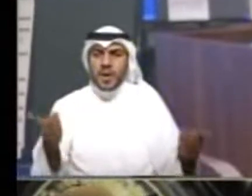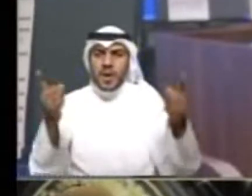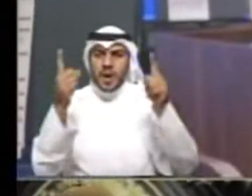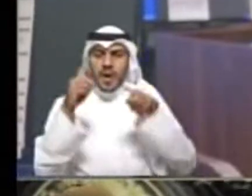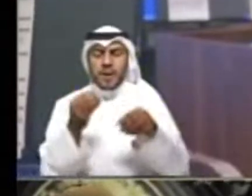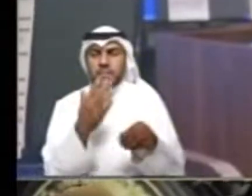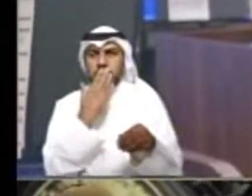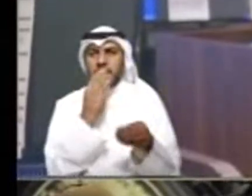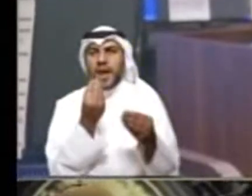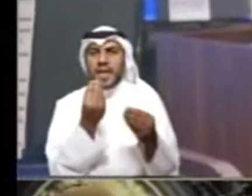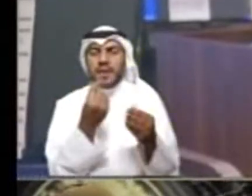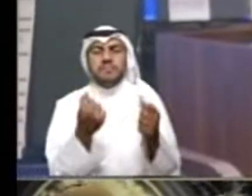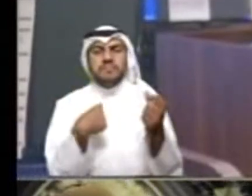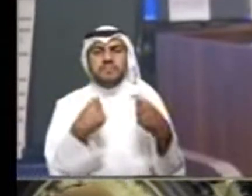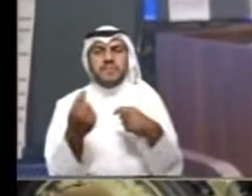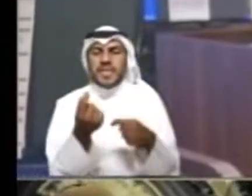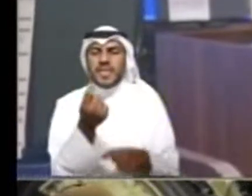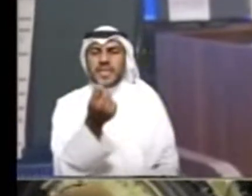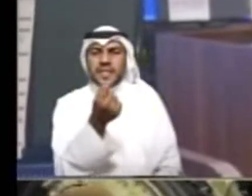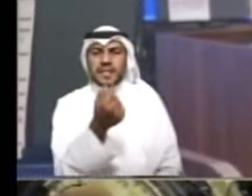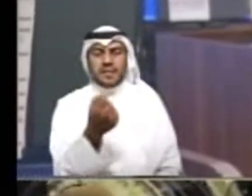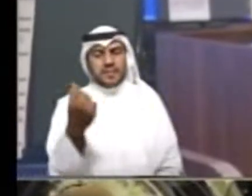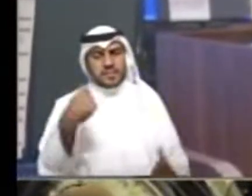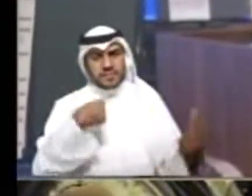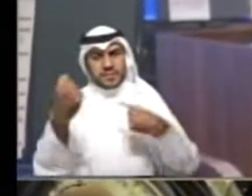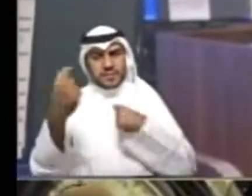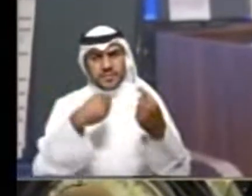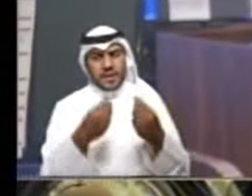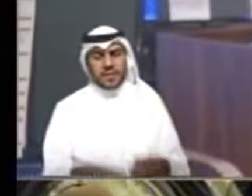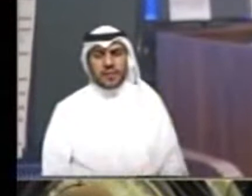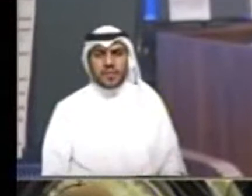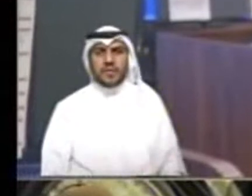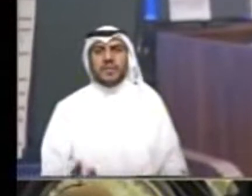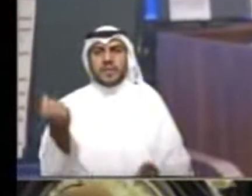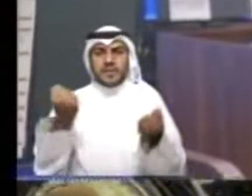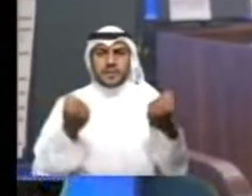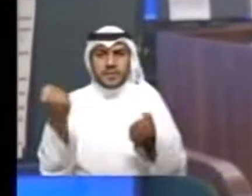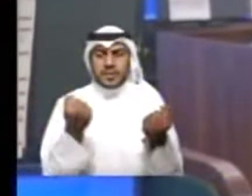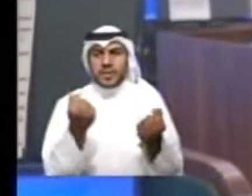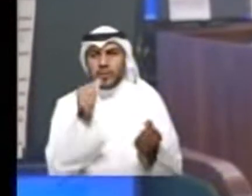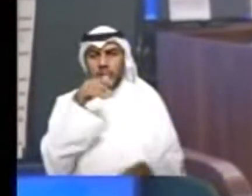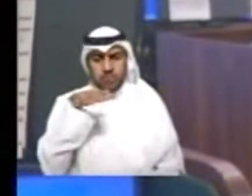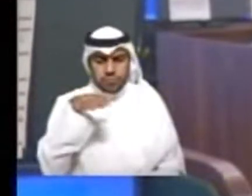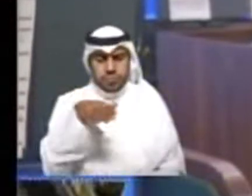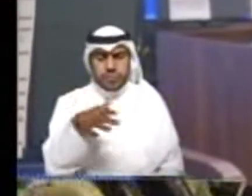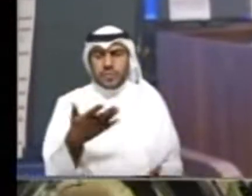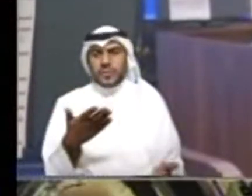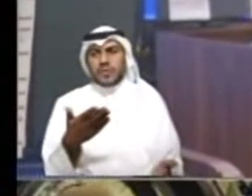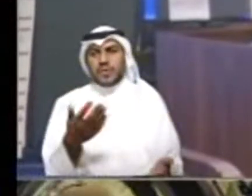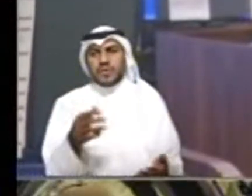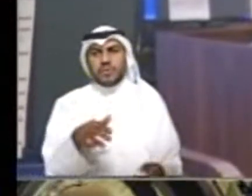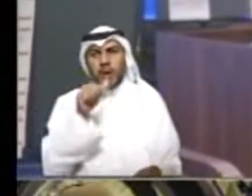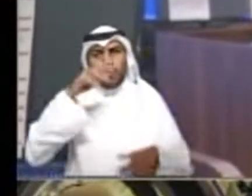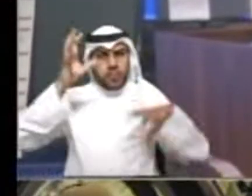ولله الحمد. الحوادث تقتصر على مثل ما ذكرت، احتجاز بعض المركبات في المياه من